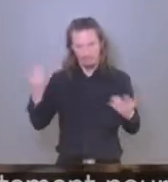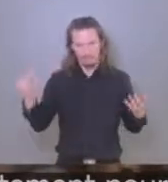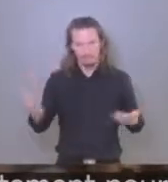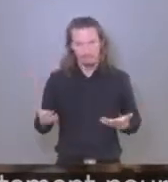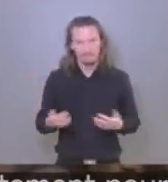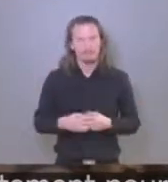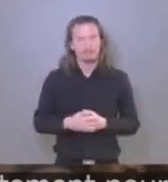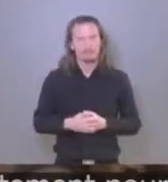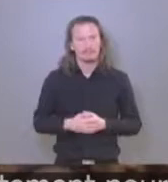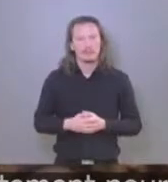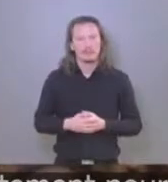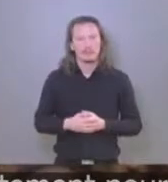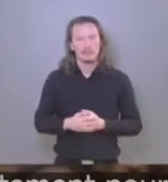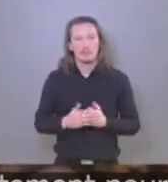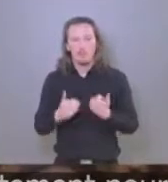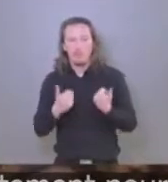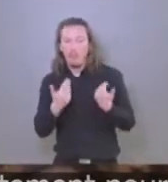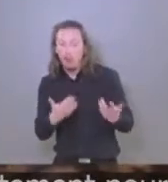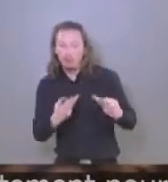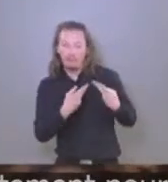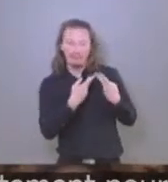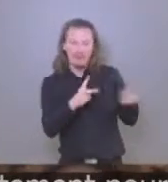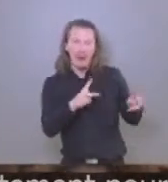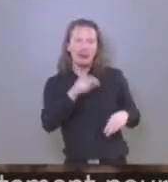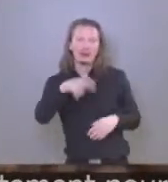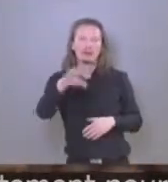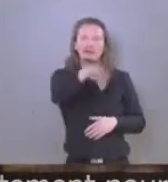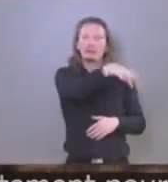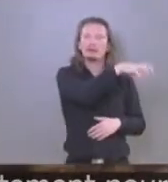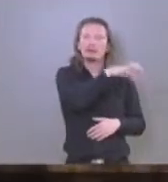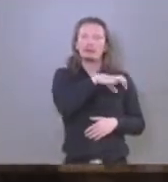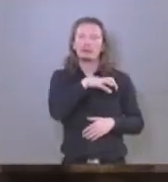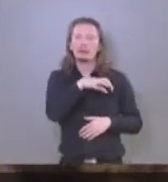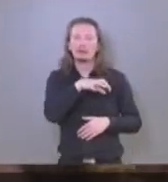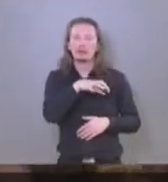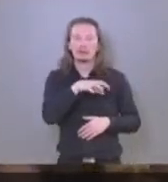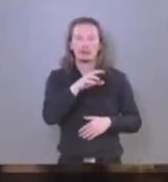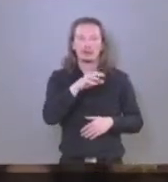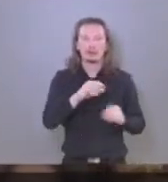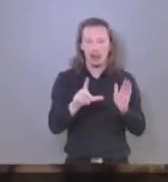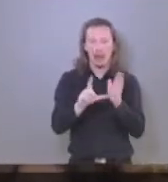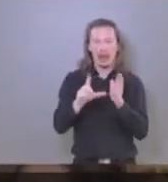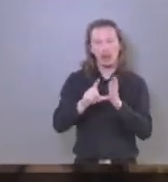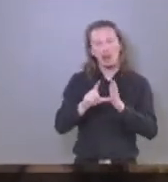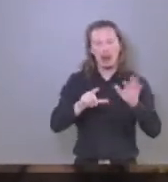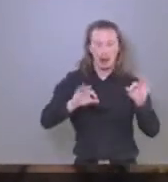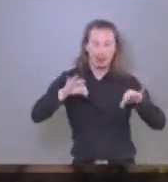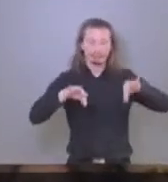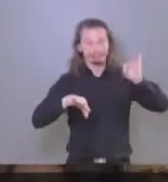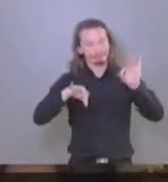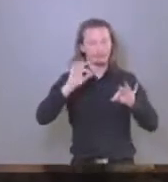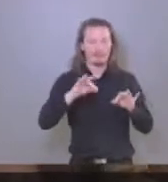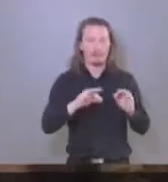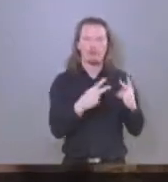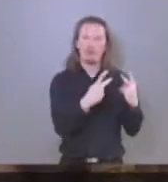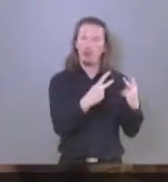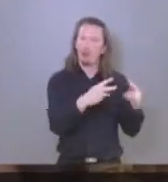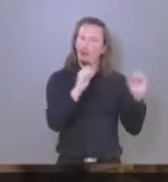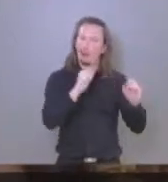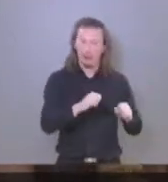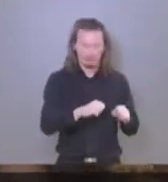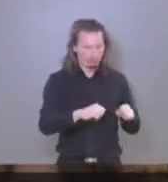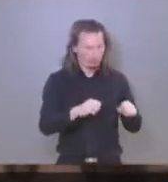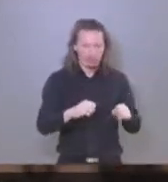la possibilité pour les communes, parce qu'aujourd'hui, cette possibilité, il faut jouer avec la loi pour la faire valoir, on va faire jouer